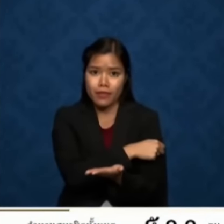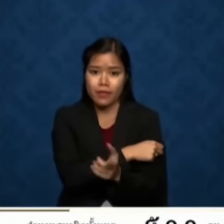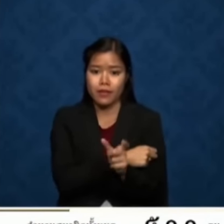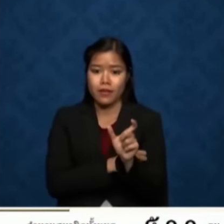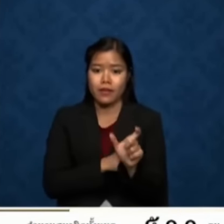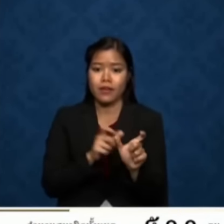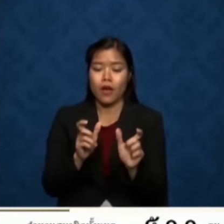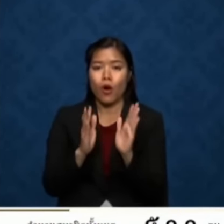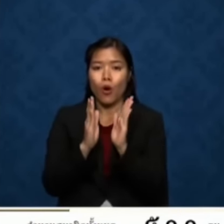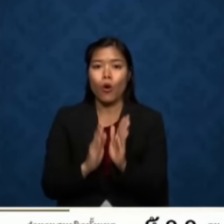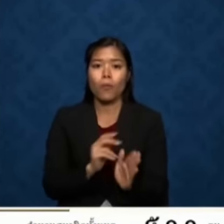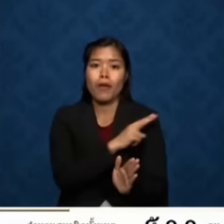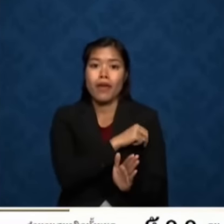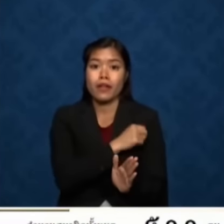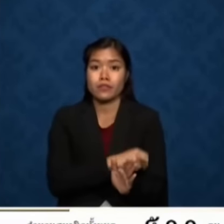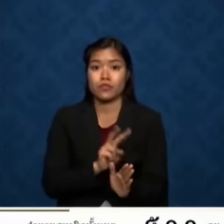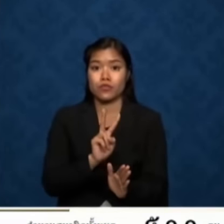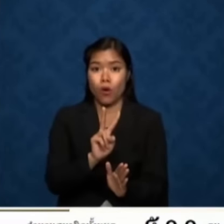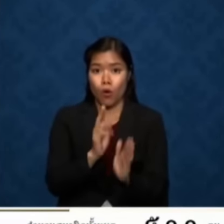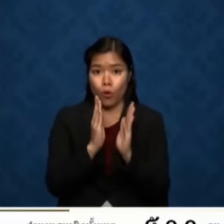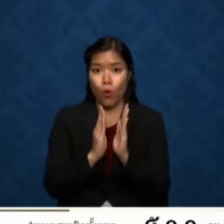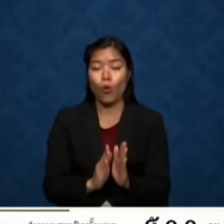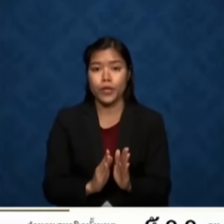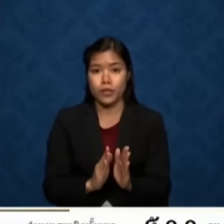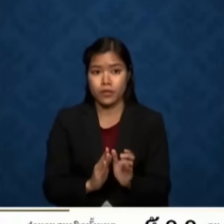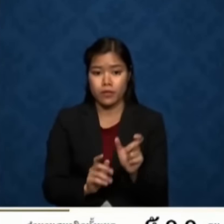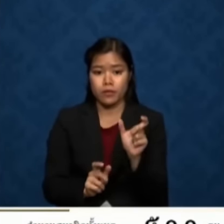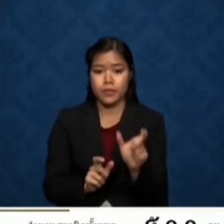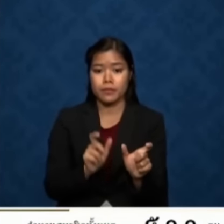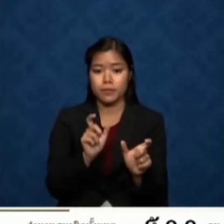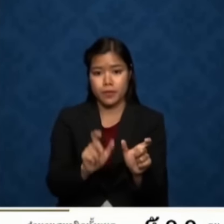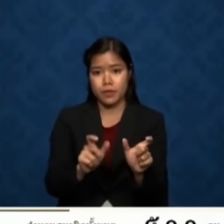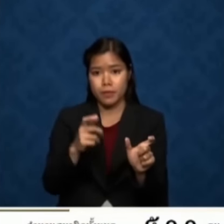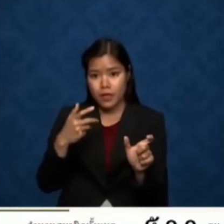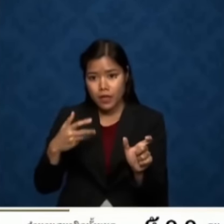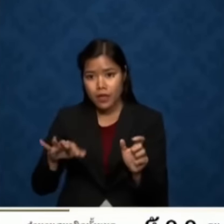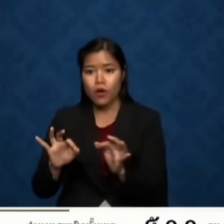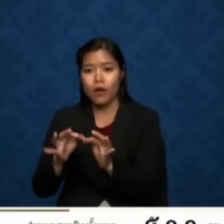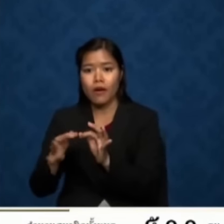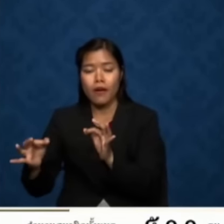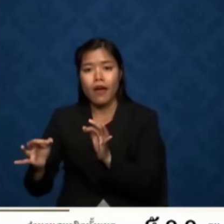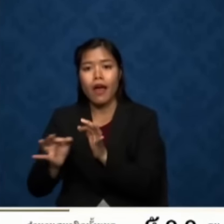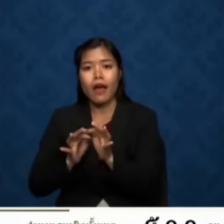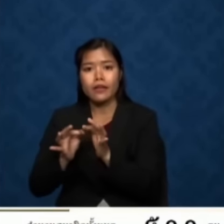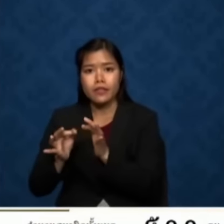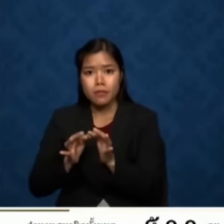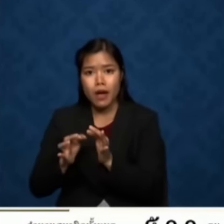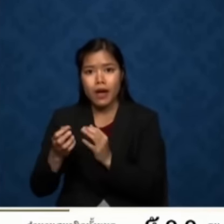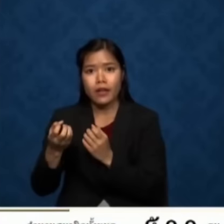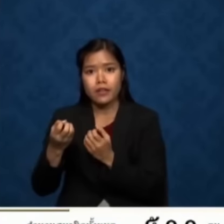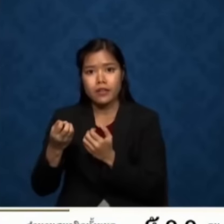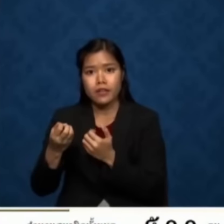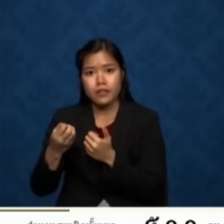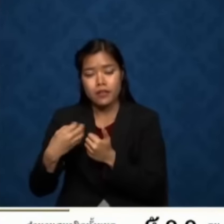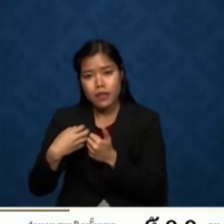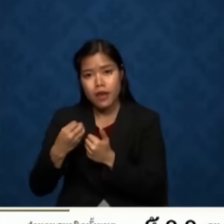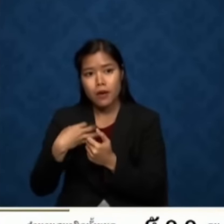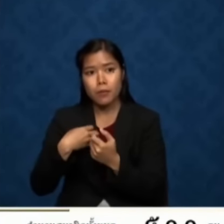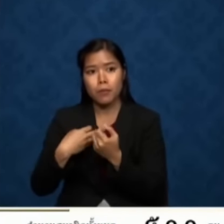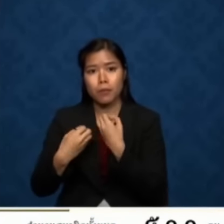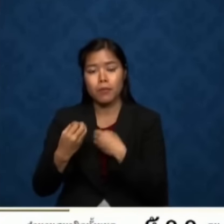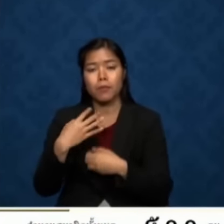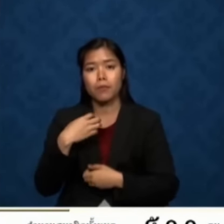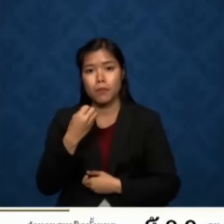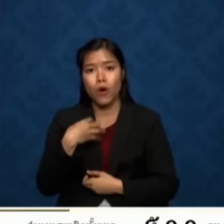ล้วกันนะฮะแล้วก็มีความเห็นจากอธิบดีมาถึงอธิบดีกรมราชทัณฑ์เพื่อจะให้รายงาน